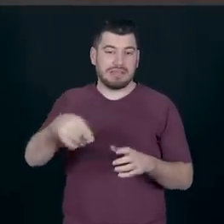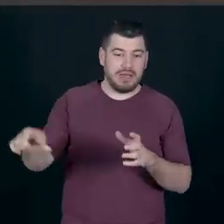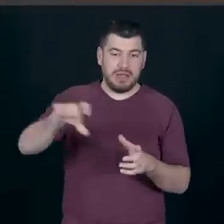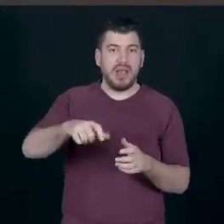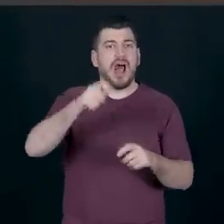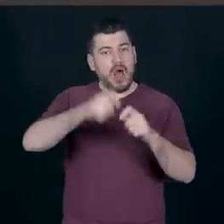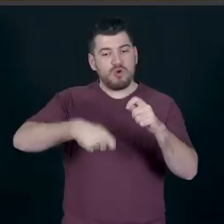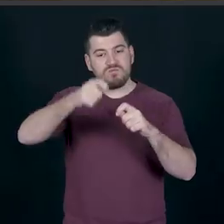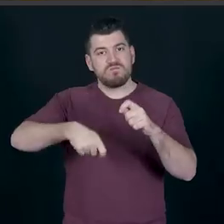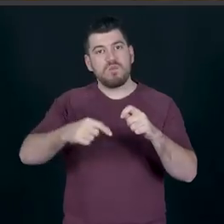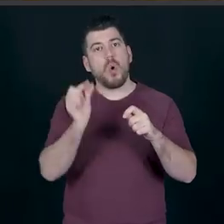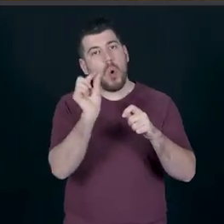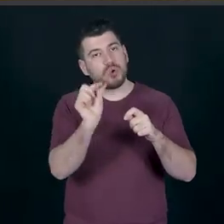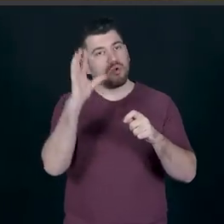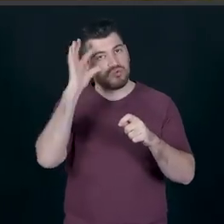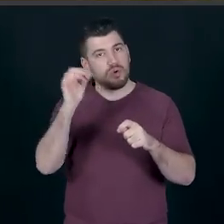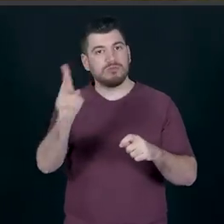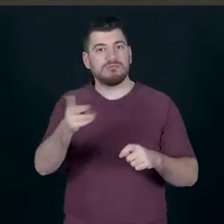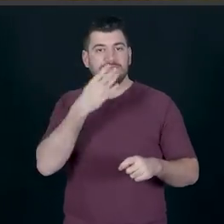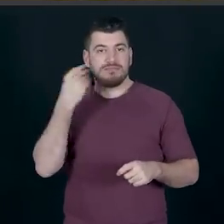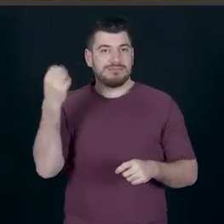χοντρά κομμάτια για να τα νιώθω στο δόντι.